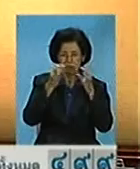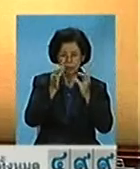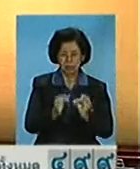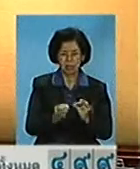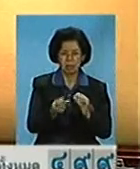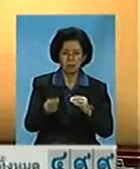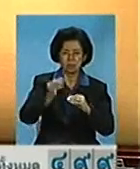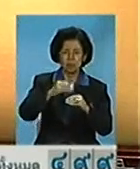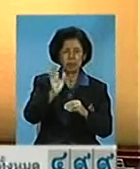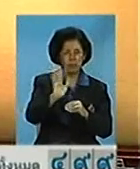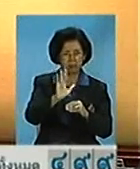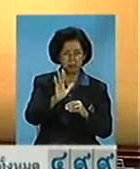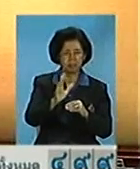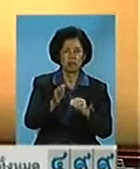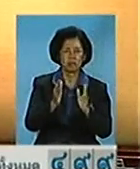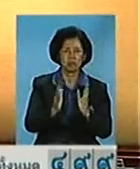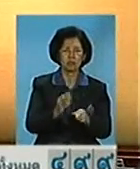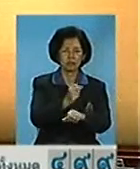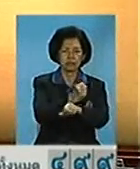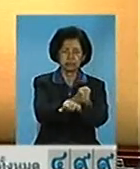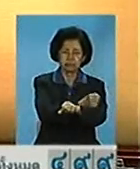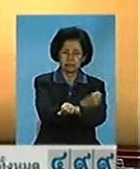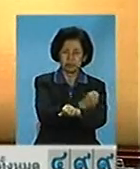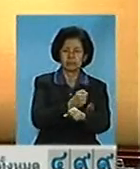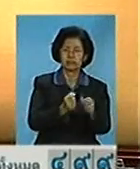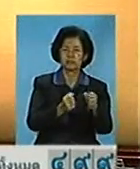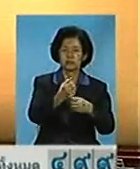านชาวสวนยางขึ้นมานะครับสำหรับมา